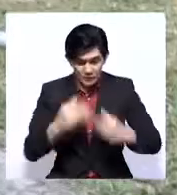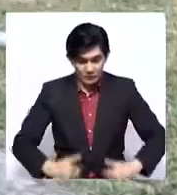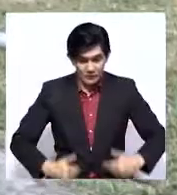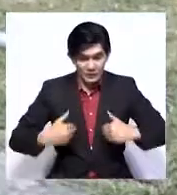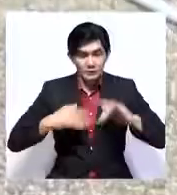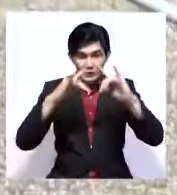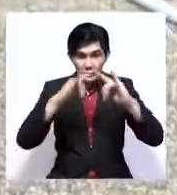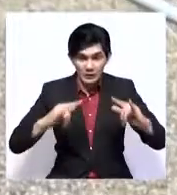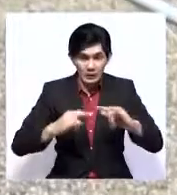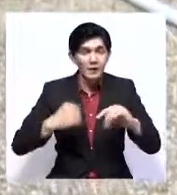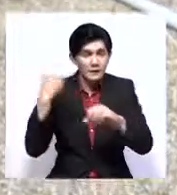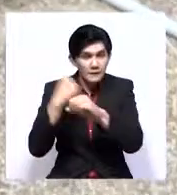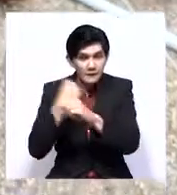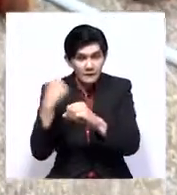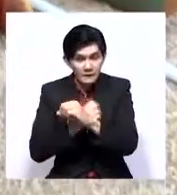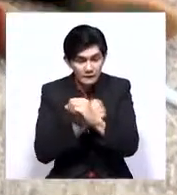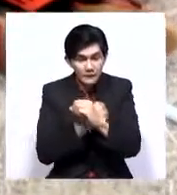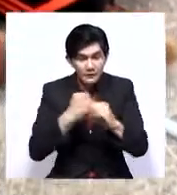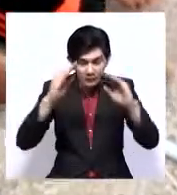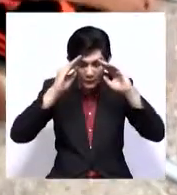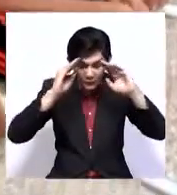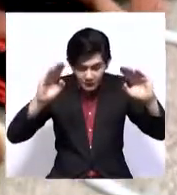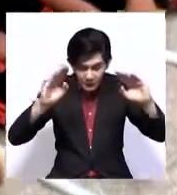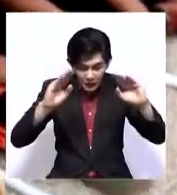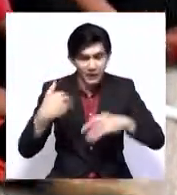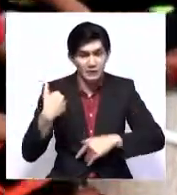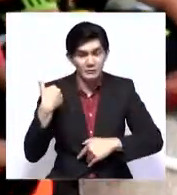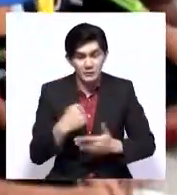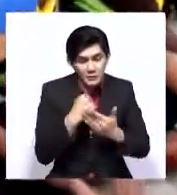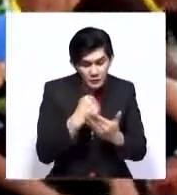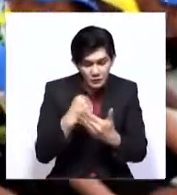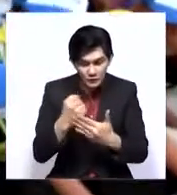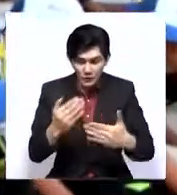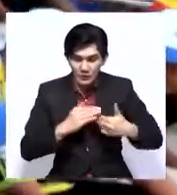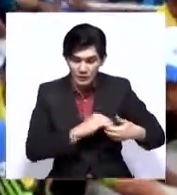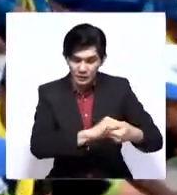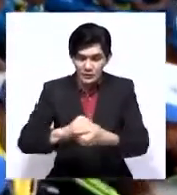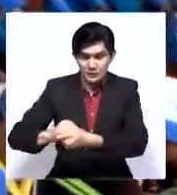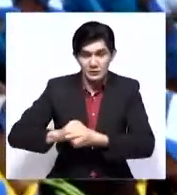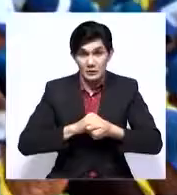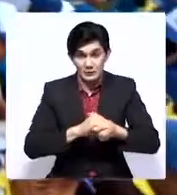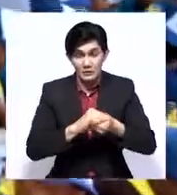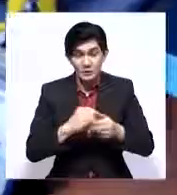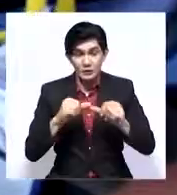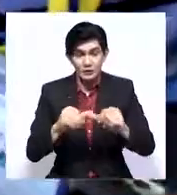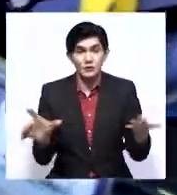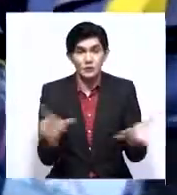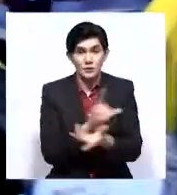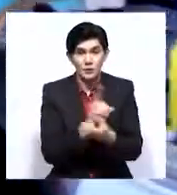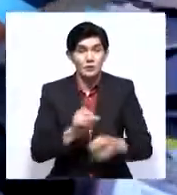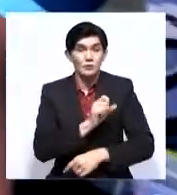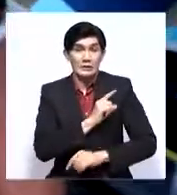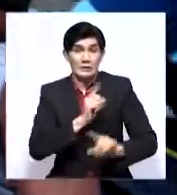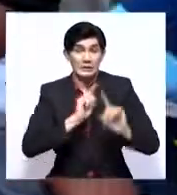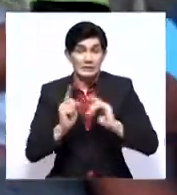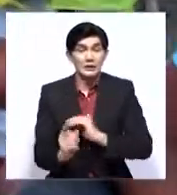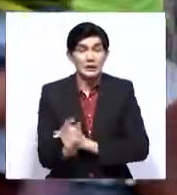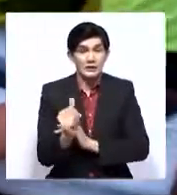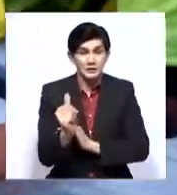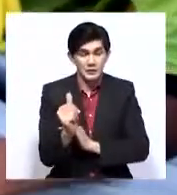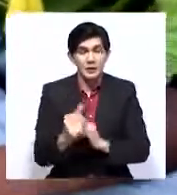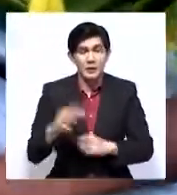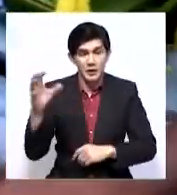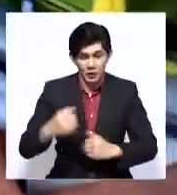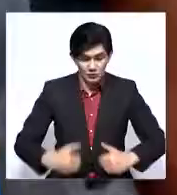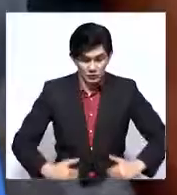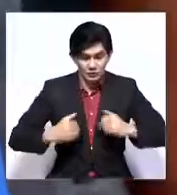วค่ายฝึกฝนประสบการณ์ชีวิตและมีจิตอาสามีความรักความสามัคคีอยู่ร่วมในสังคมพหุวัฒนธรรมที่สามารถนำ